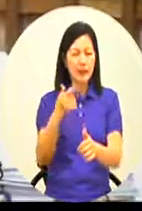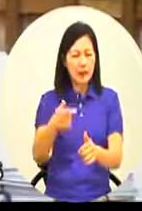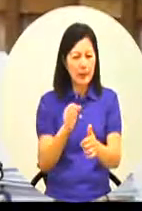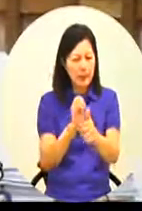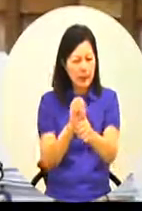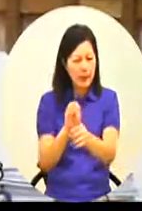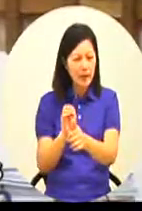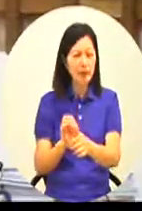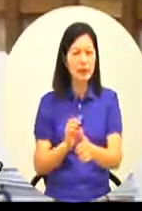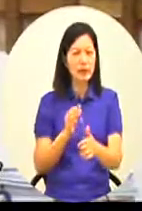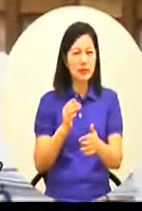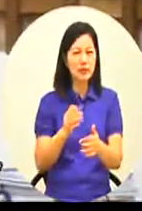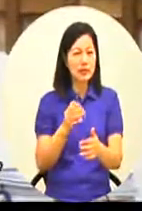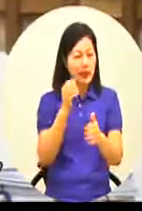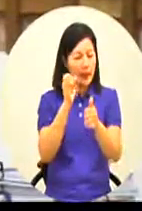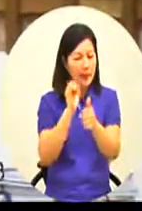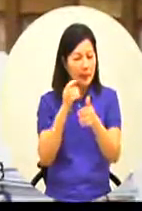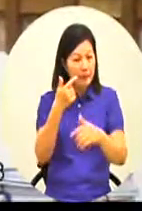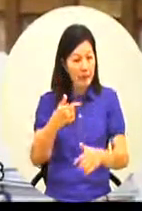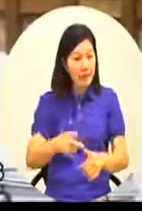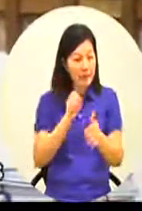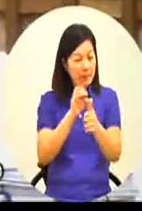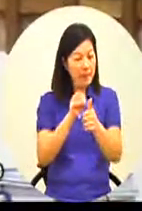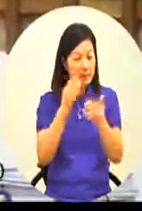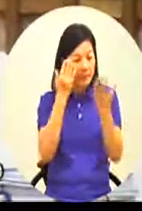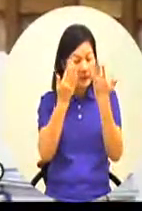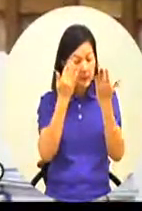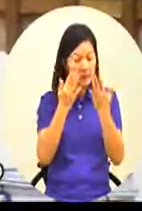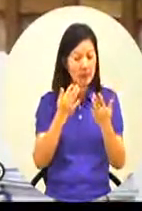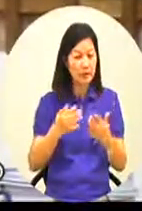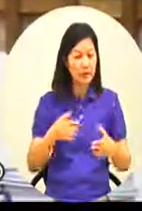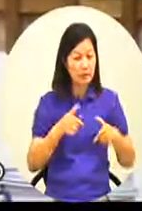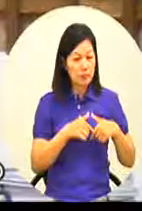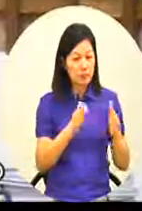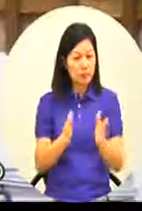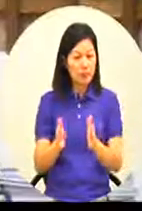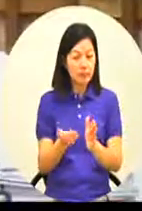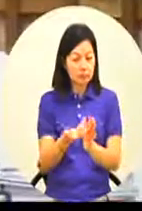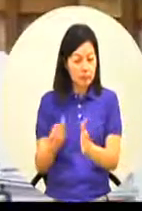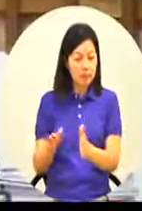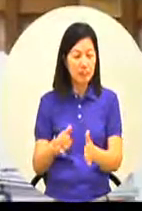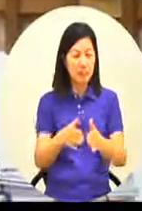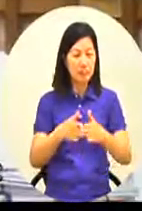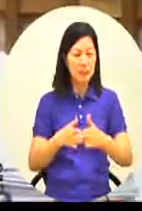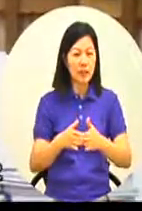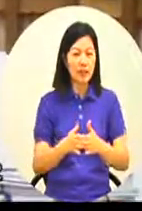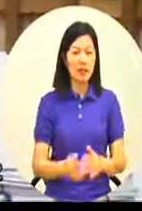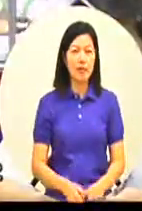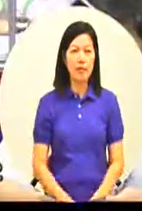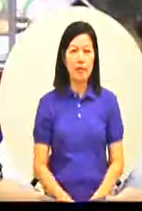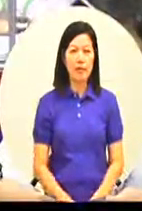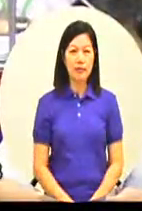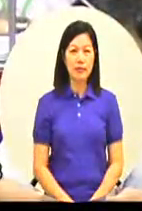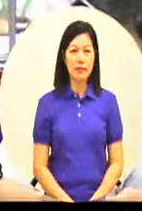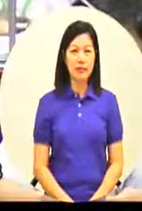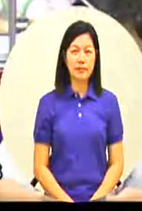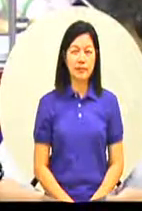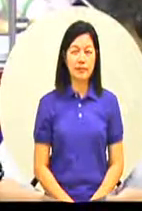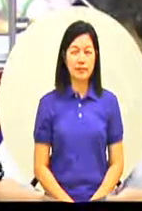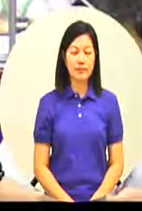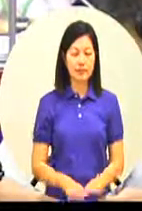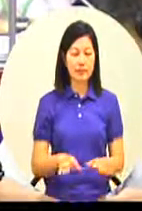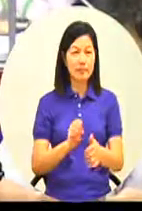讲，安尼豆豆哦，予即个民众心理上个准备，我讲安尼有你无局长啊？ 甲第二员报告啦吼，